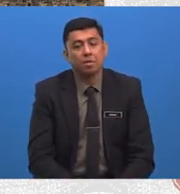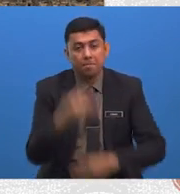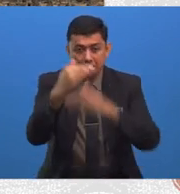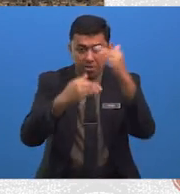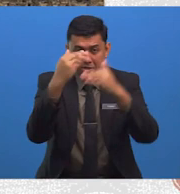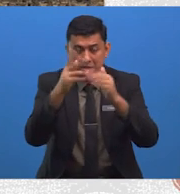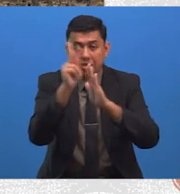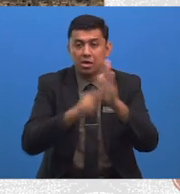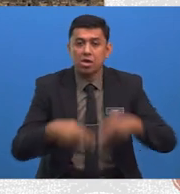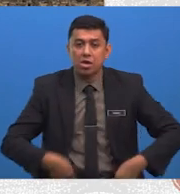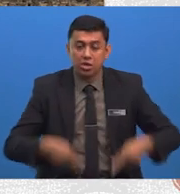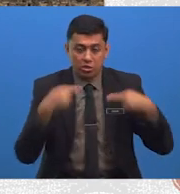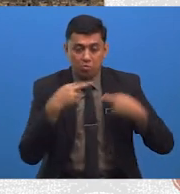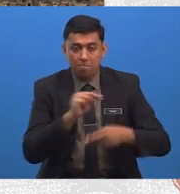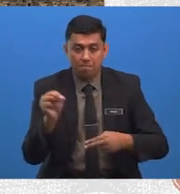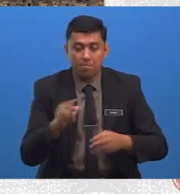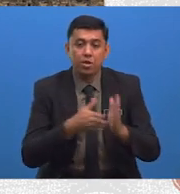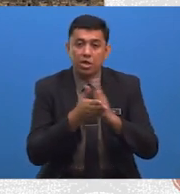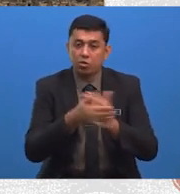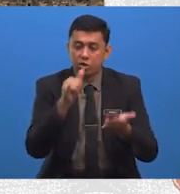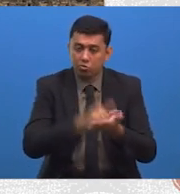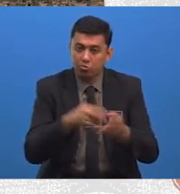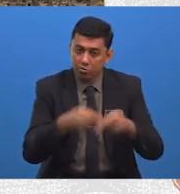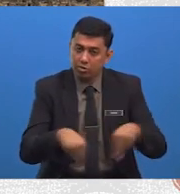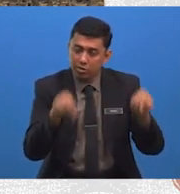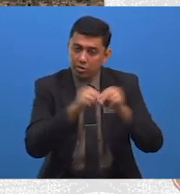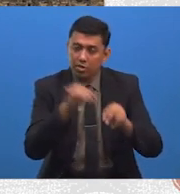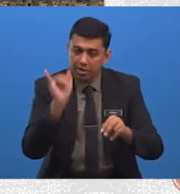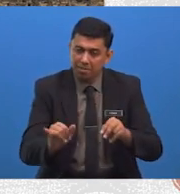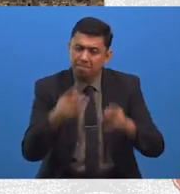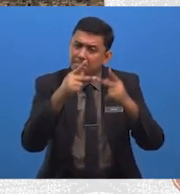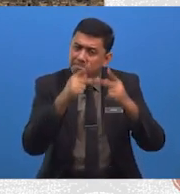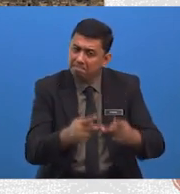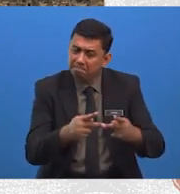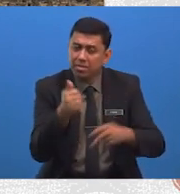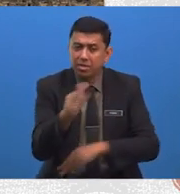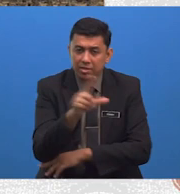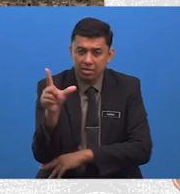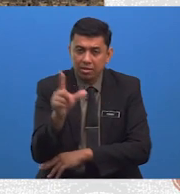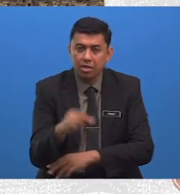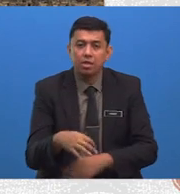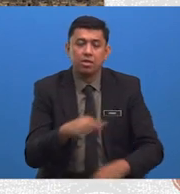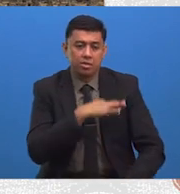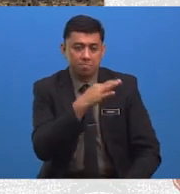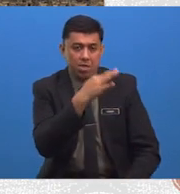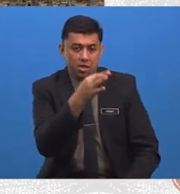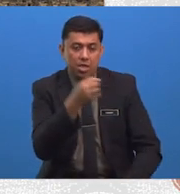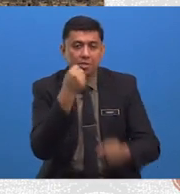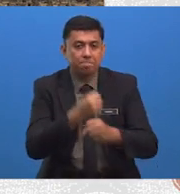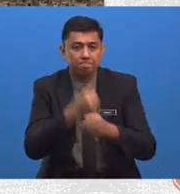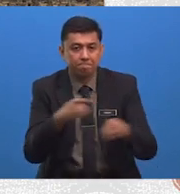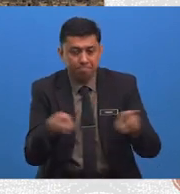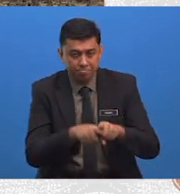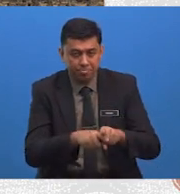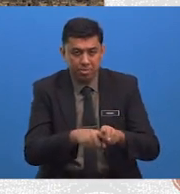mempertingkatkan kehidupan. Oleh itu, nilai yang perlu kita kekalkan ialah semangat